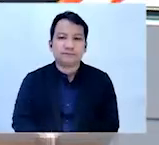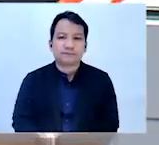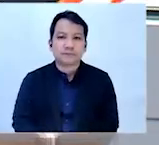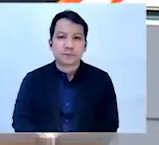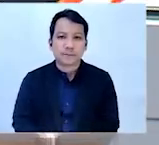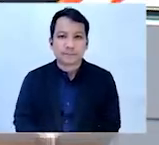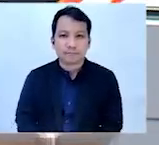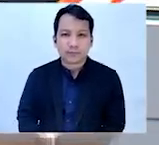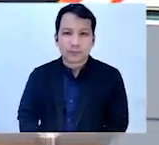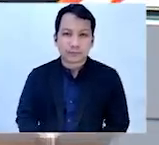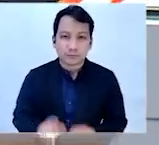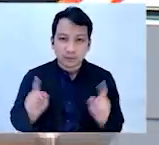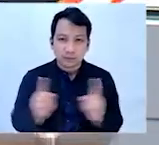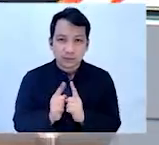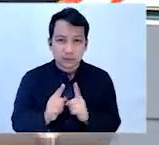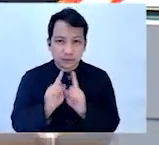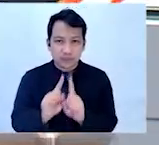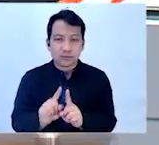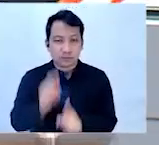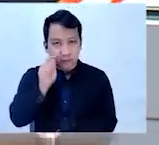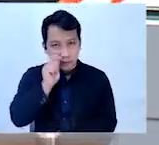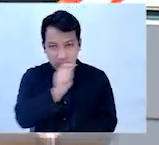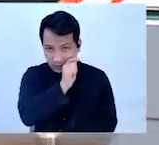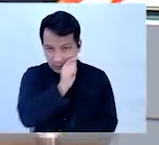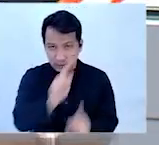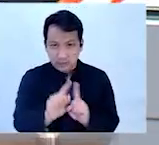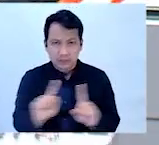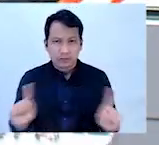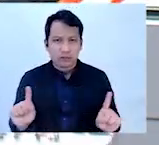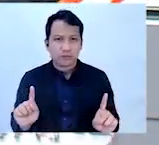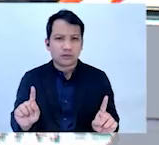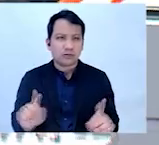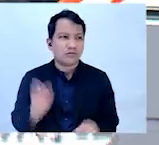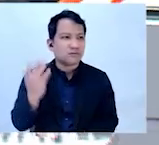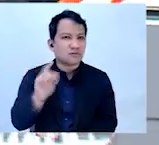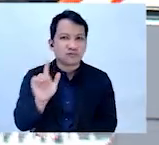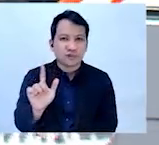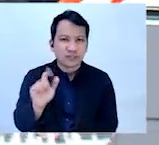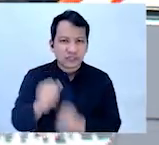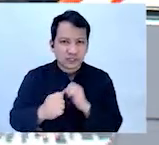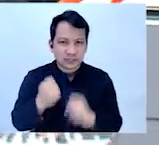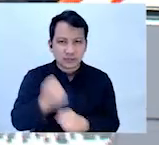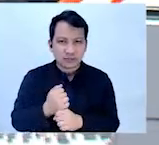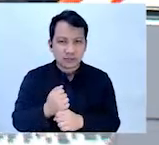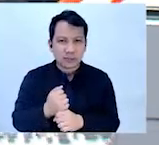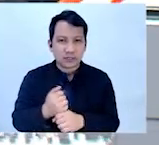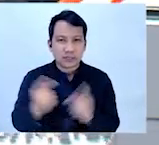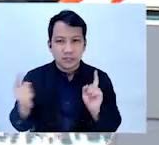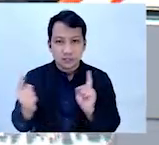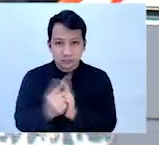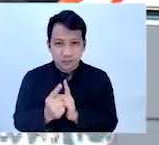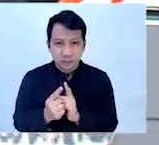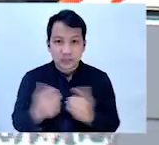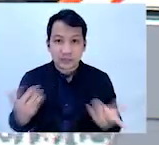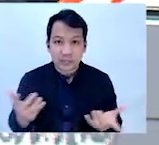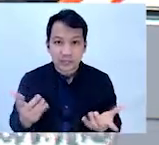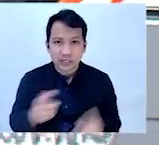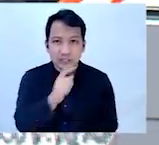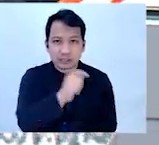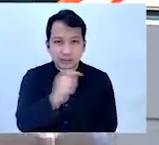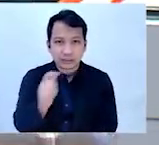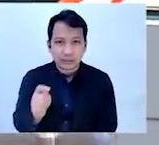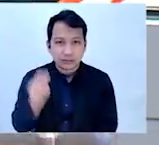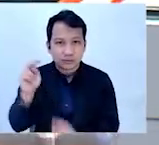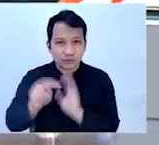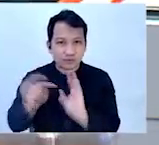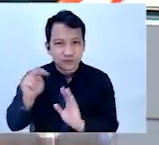tumatagpo ang kambal na nagkahiwalay ng halos dalawang dekada. Ang naging tulay sa kanilang pagkikita, isang TikTok video. Yan